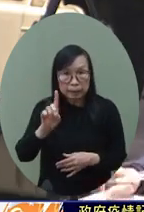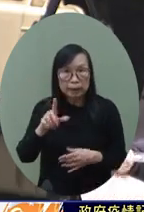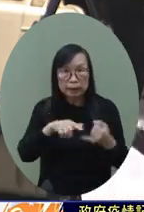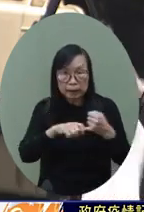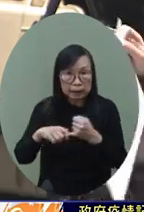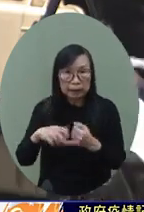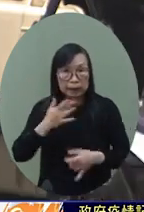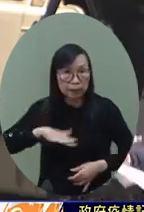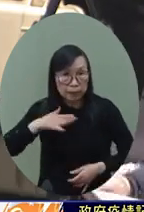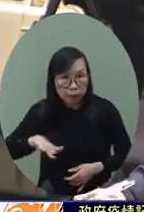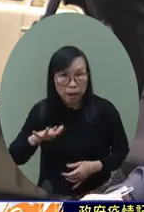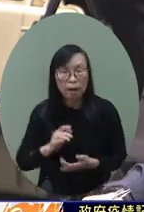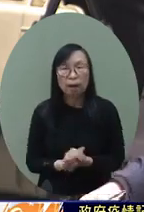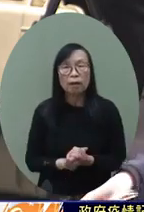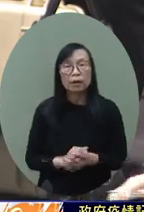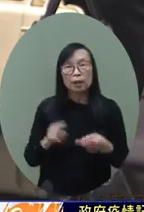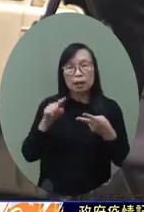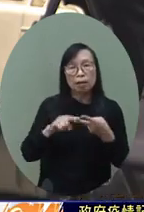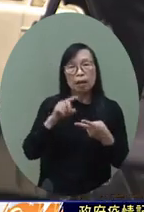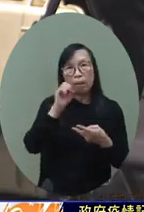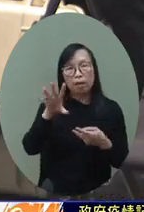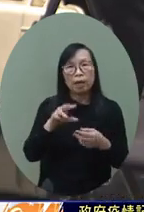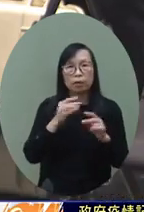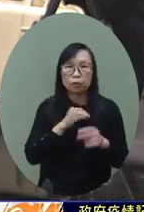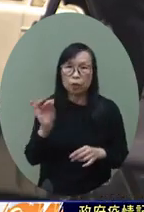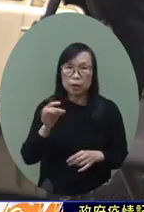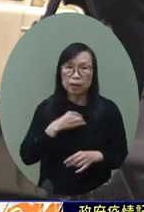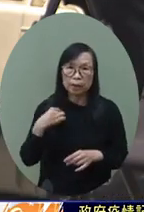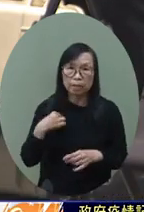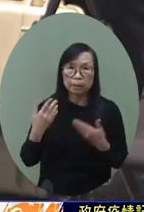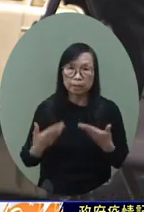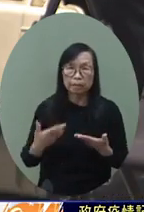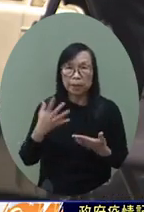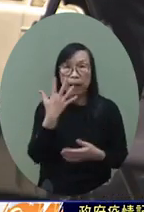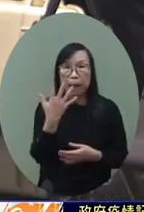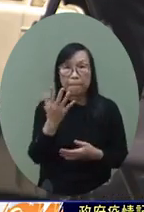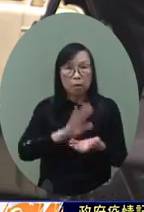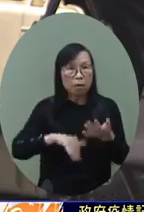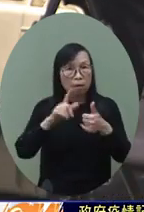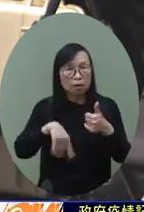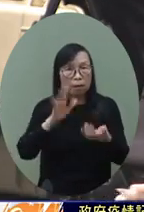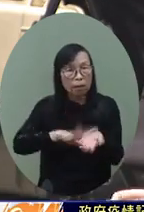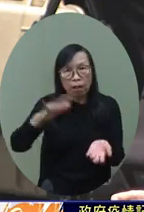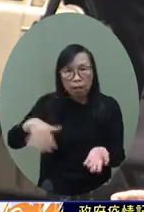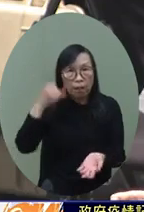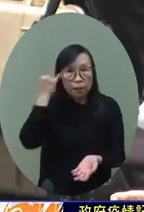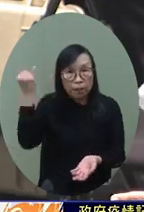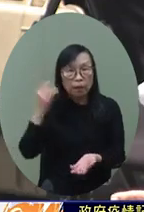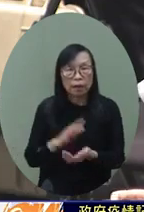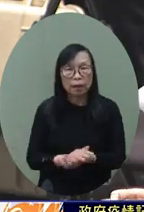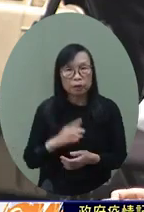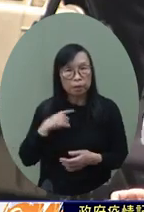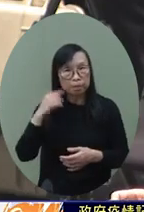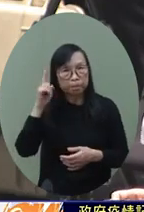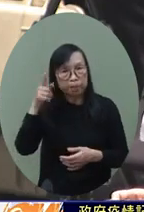咧？另一方面就想問翻阿張醫生，就係見到今日都有5個 case 係源頭不明啦。咁想了解翻其